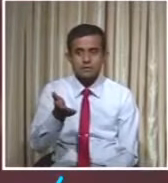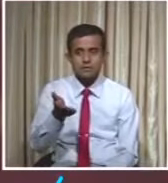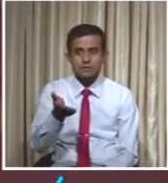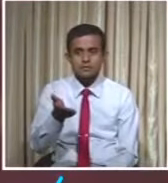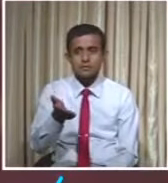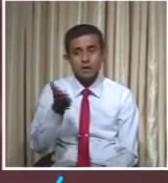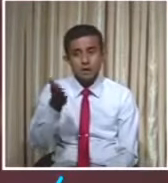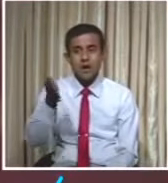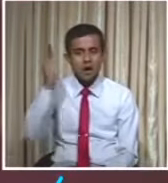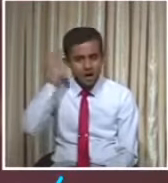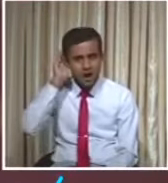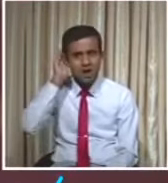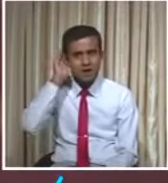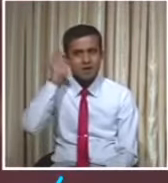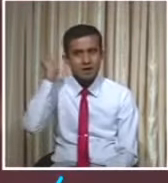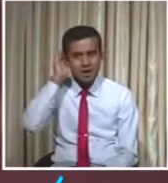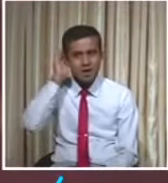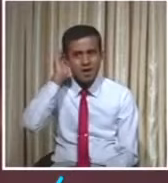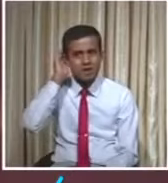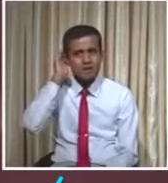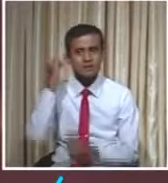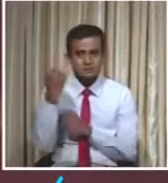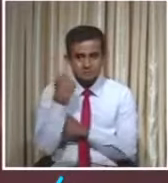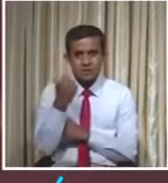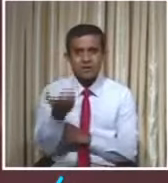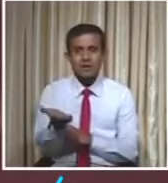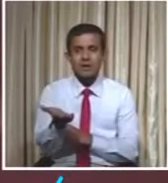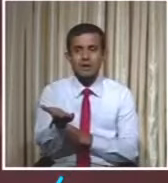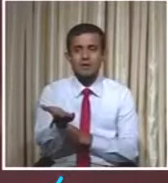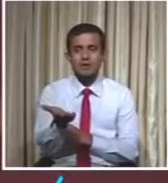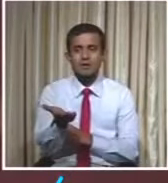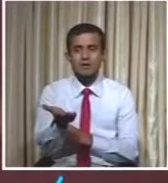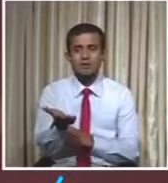අයියෝ අහගන්න කොන්දක් තියාගන්න